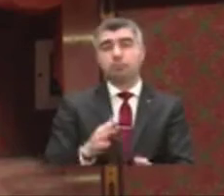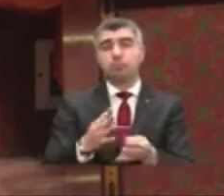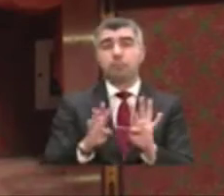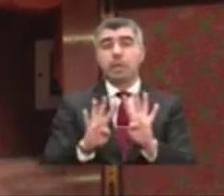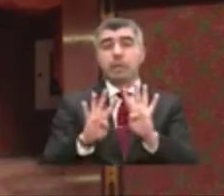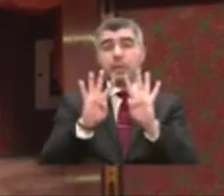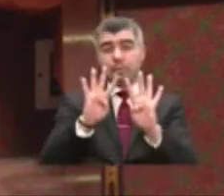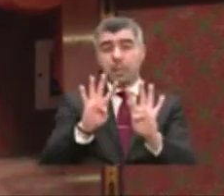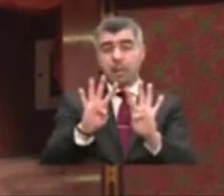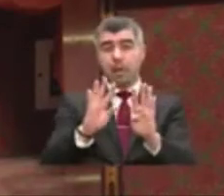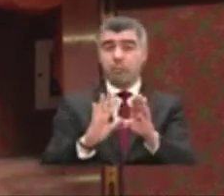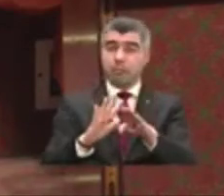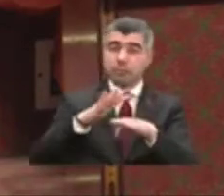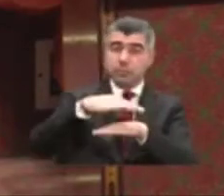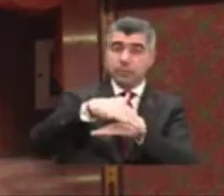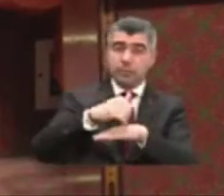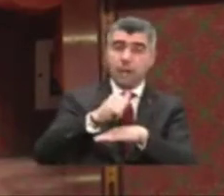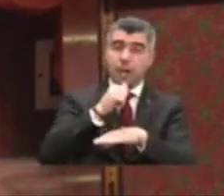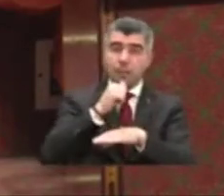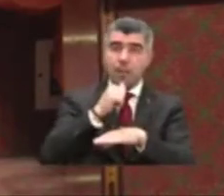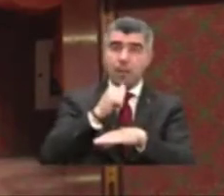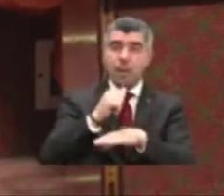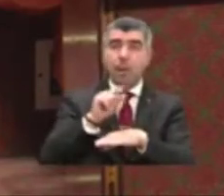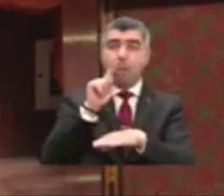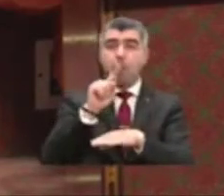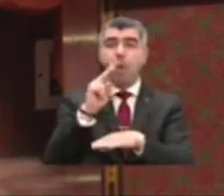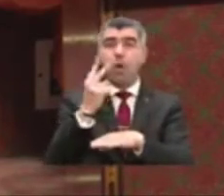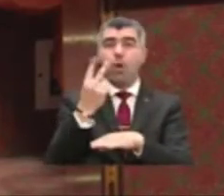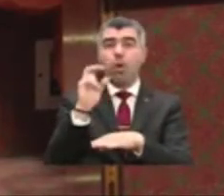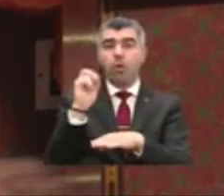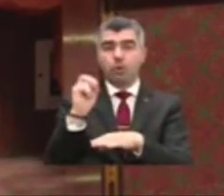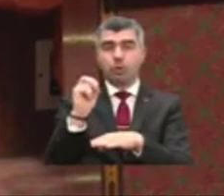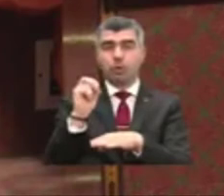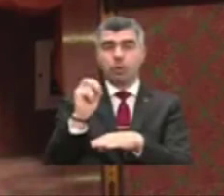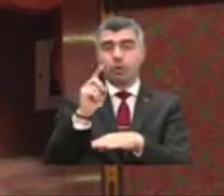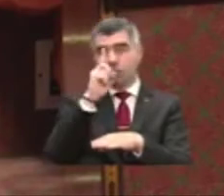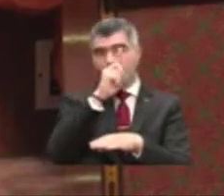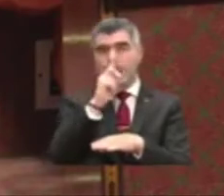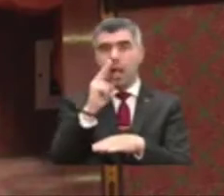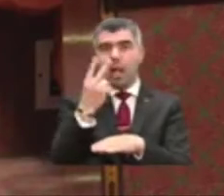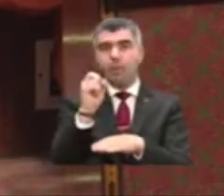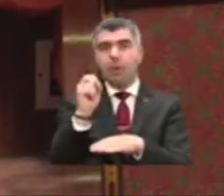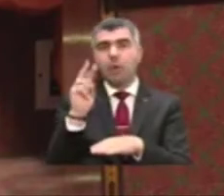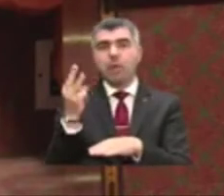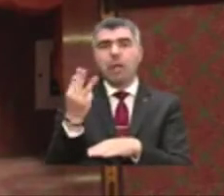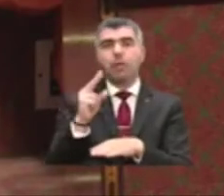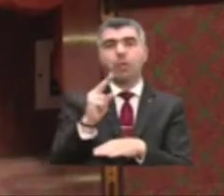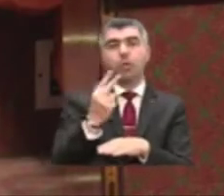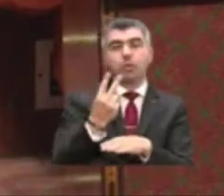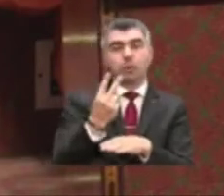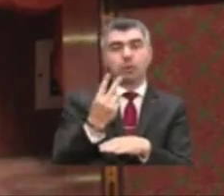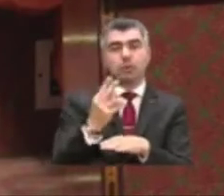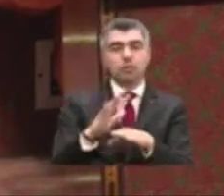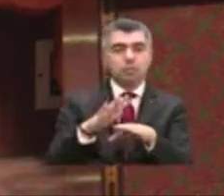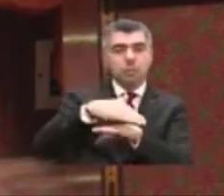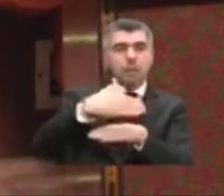السدود التلية سنويا، قررنا نديروا 120 سد من هنا ل 2023 تلي، باش نمشيو في اطار اللي